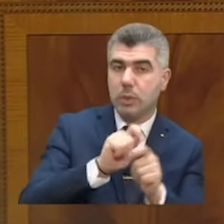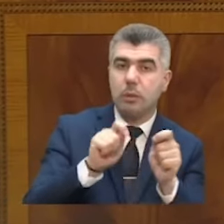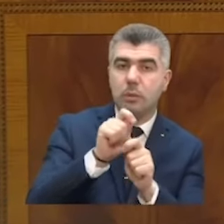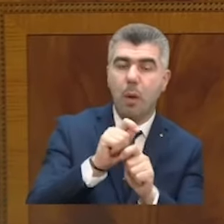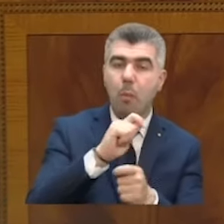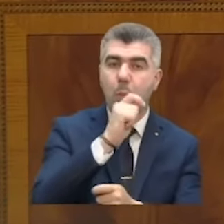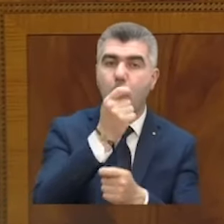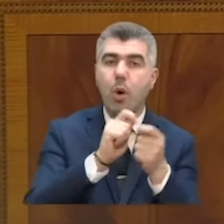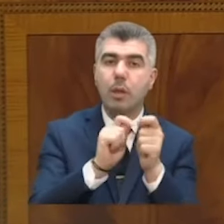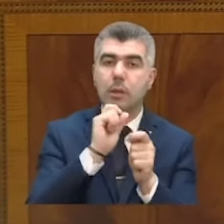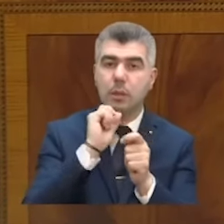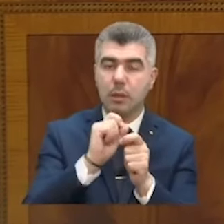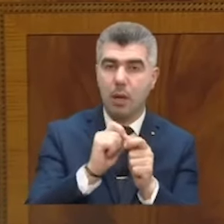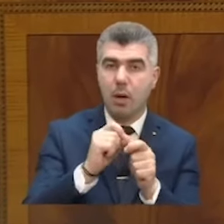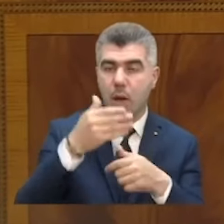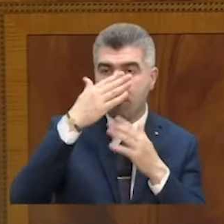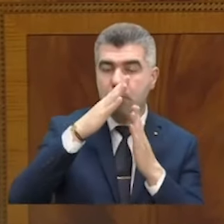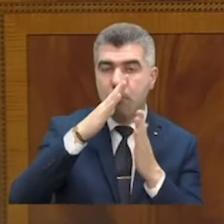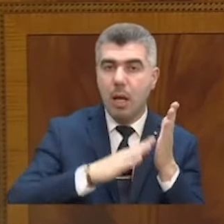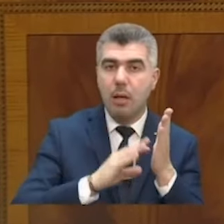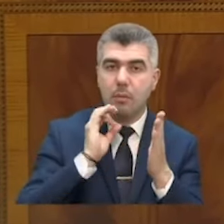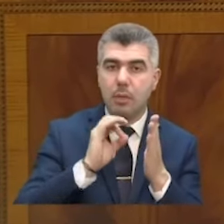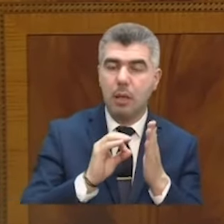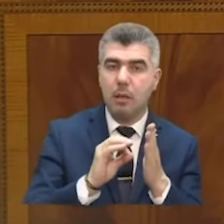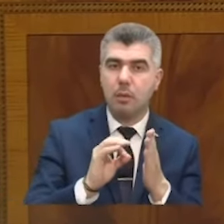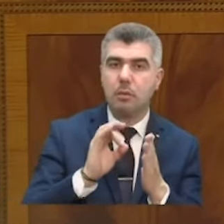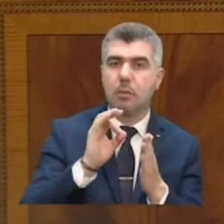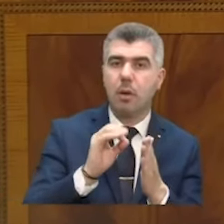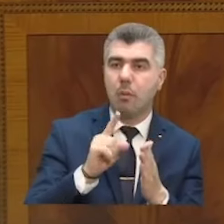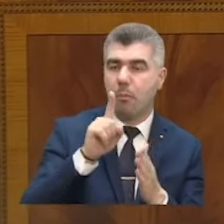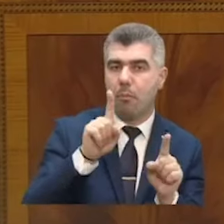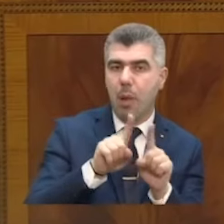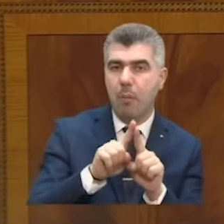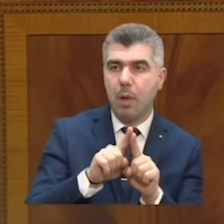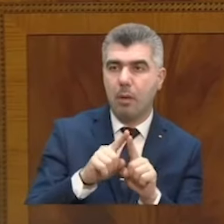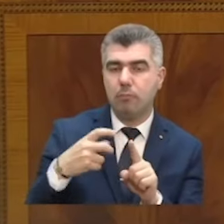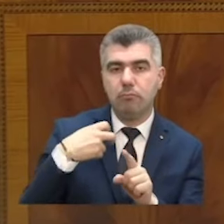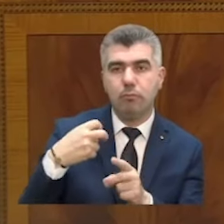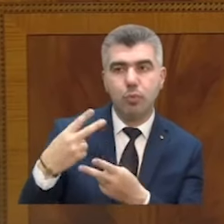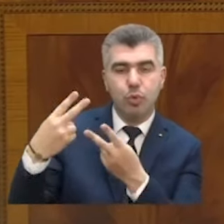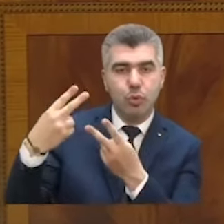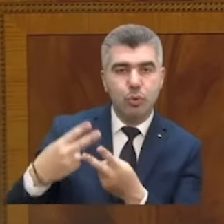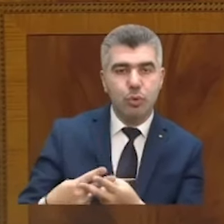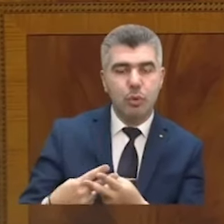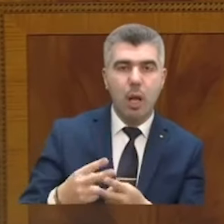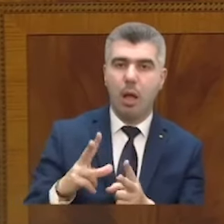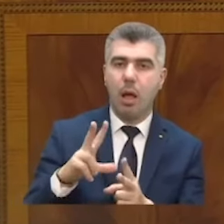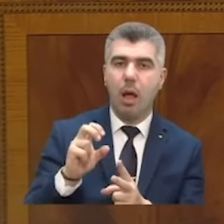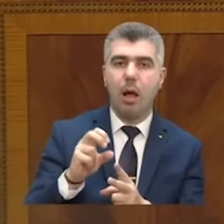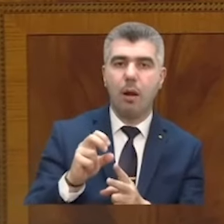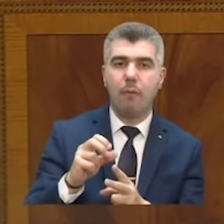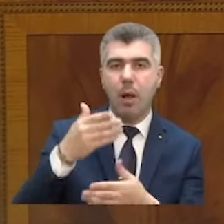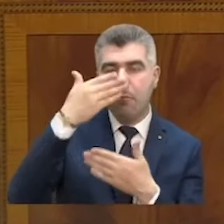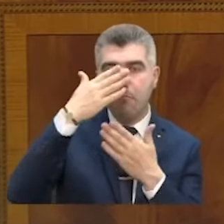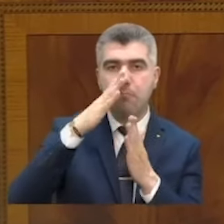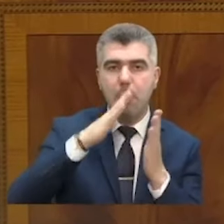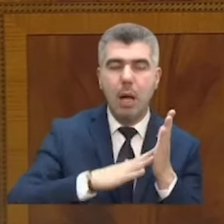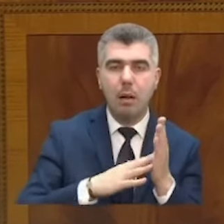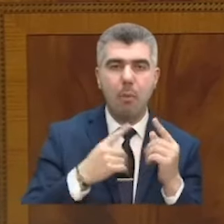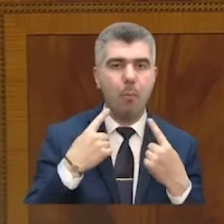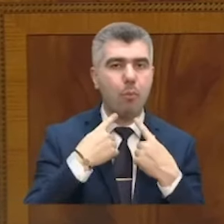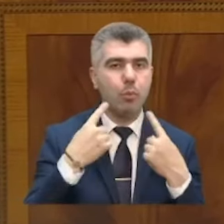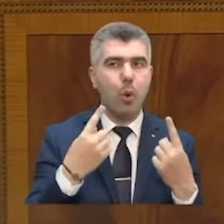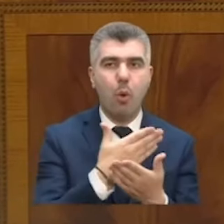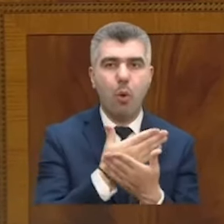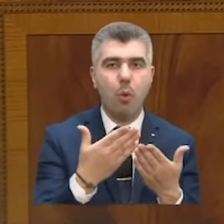البشرية بما يتماشى مع احتياجات المستثمرين، وجعل المملكة فاعلا تنافسيا في هذا